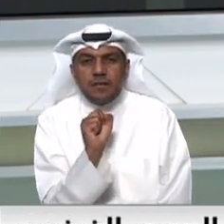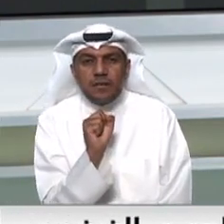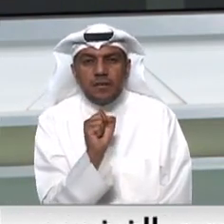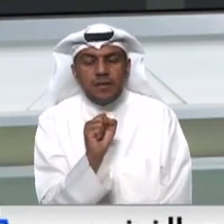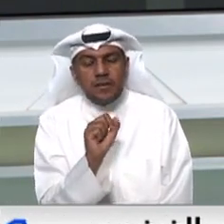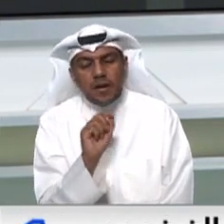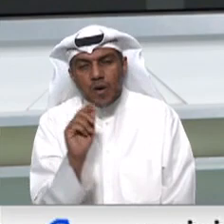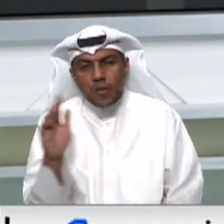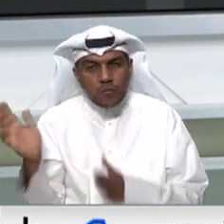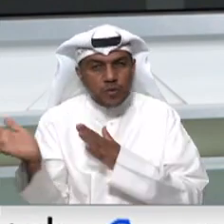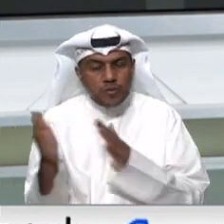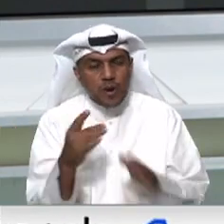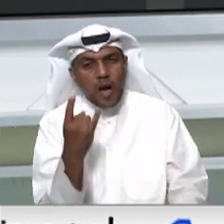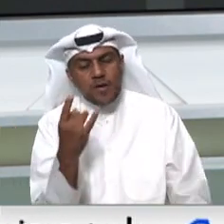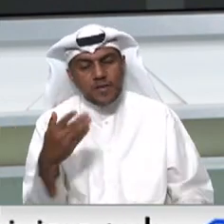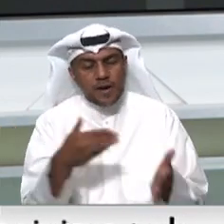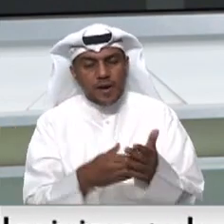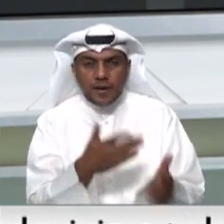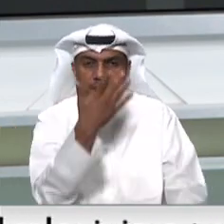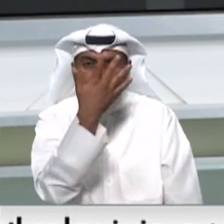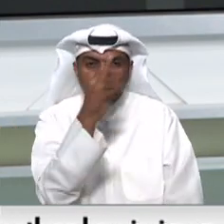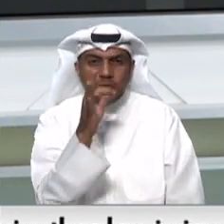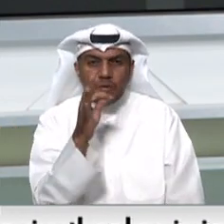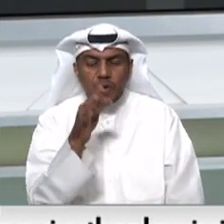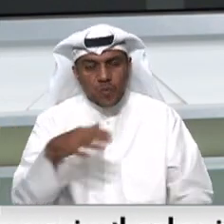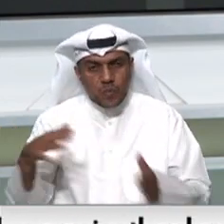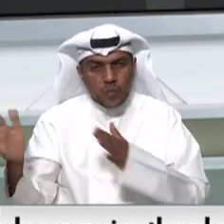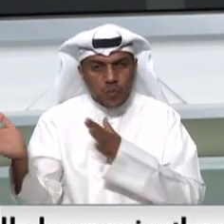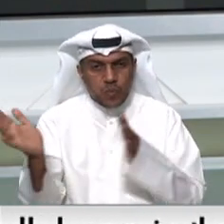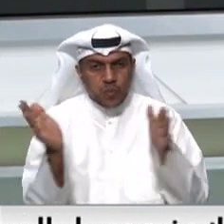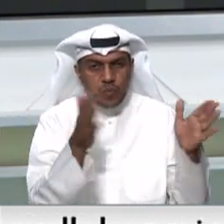تتفاوت سرعة الرياح ما بين 10 إلى 35